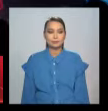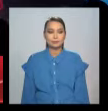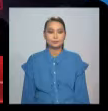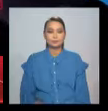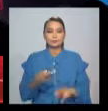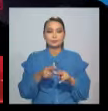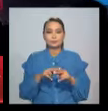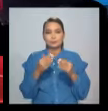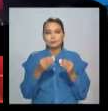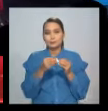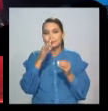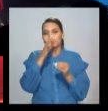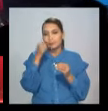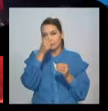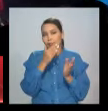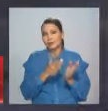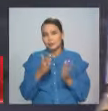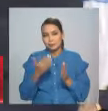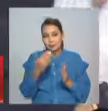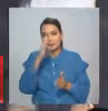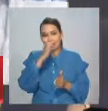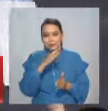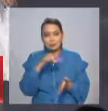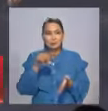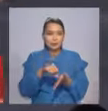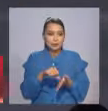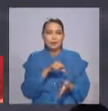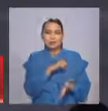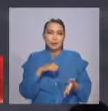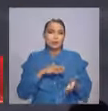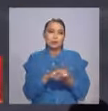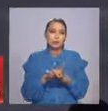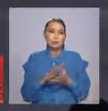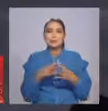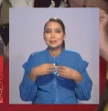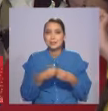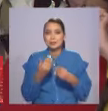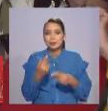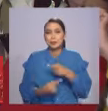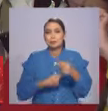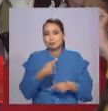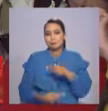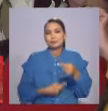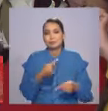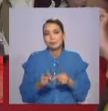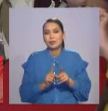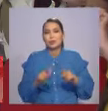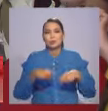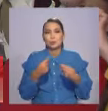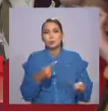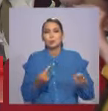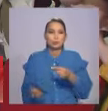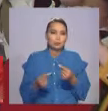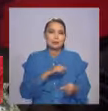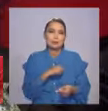уже 10 лет подряд в Казахстане особой премии отмечают самые дружные семьи, которые из поколения в поколение передают друг другу